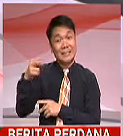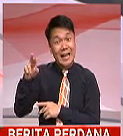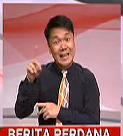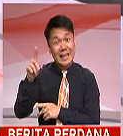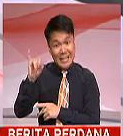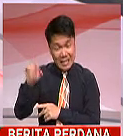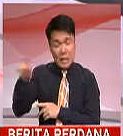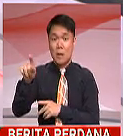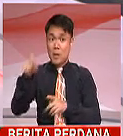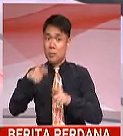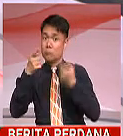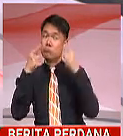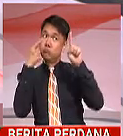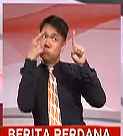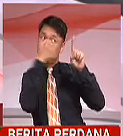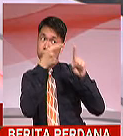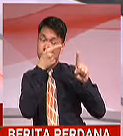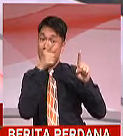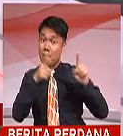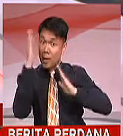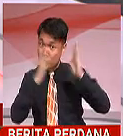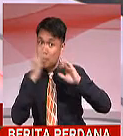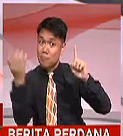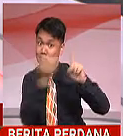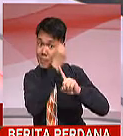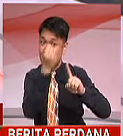seiring dengan hasrat Malaysia untuk menjadi sebuah negara maju.